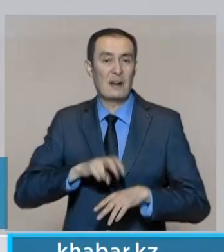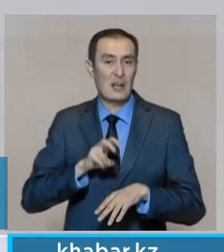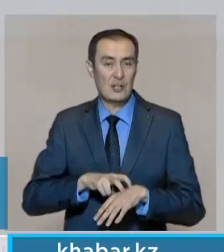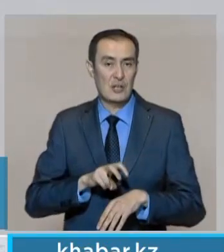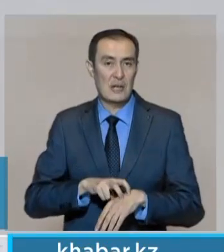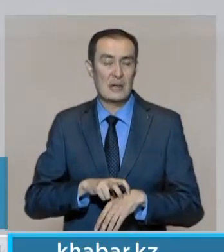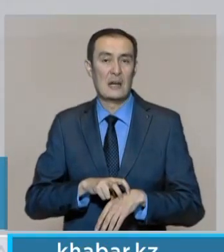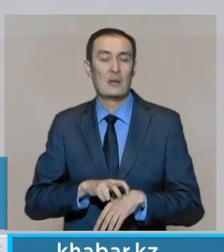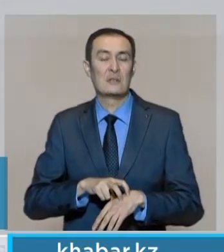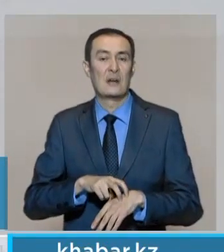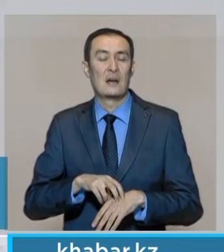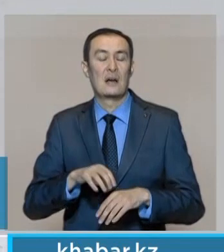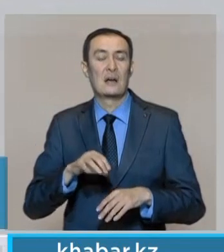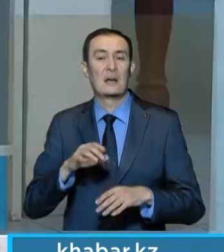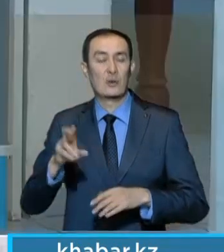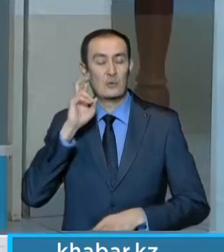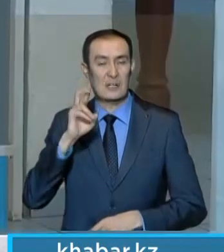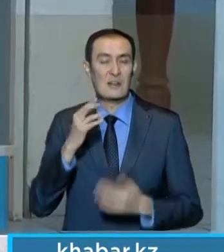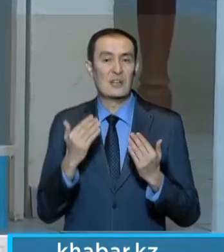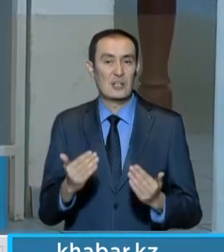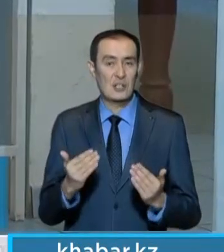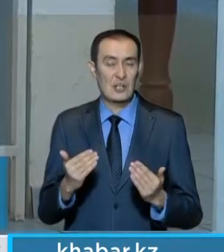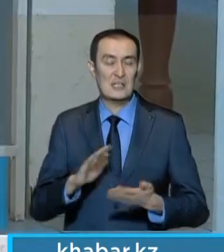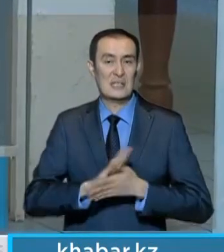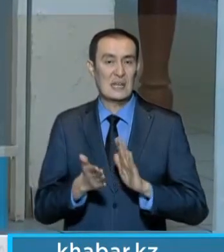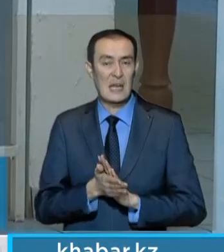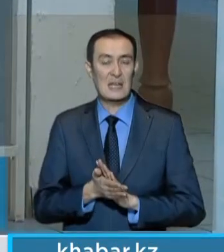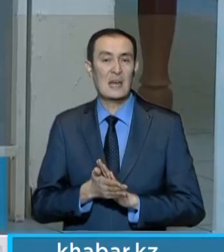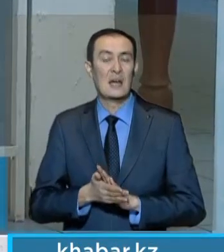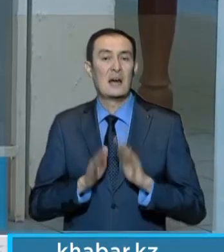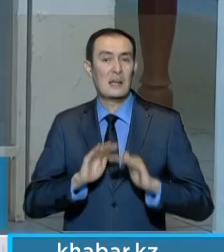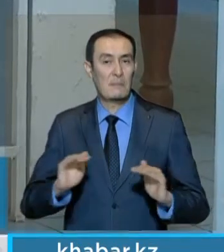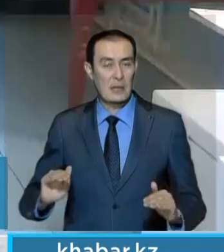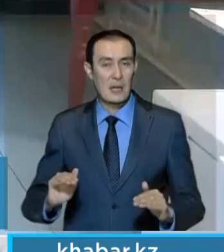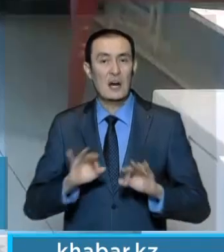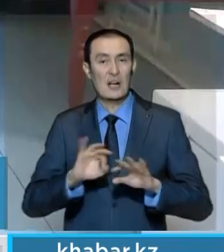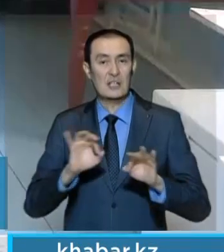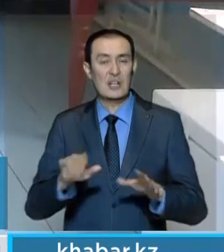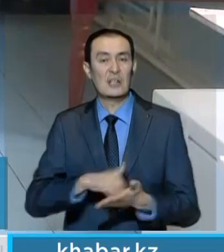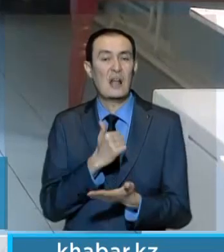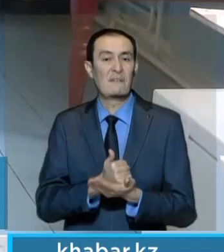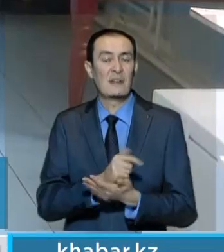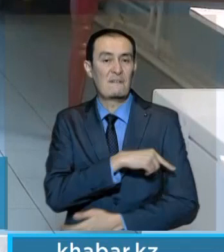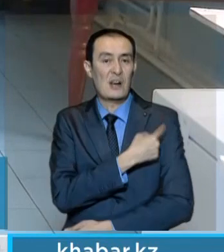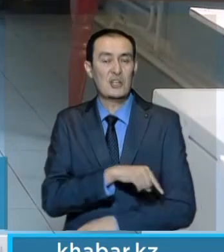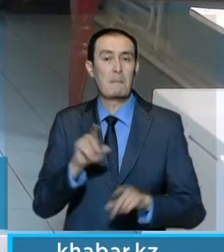и главного инфекциониста страны. Но сейчас о состоянии госпитализированных расскажет главврач